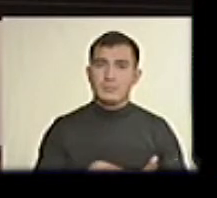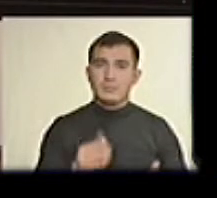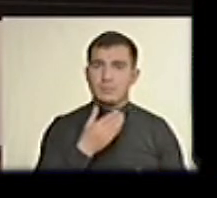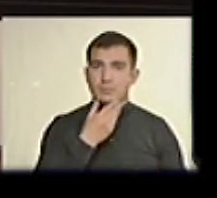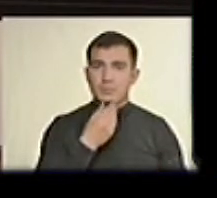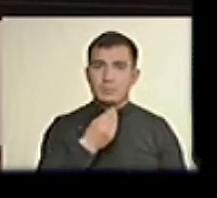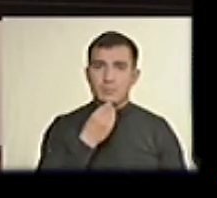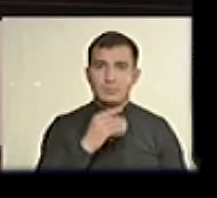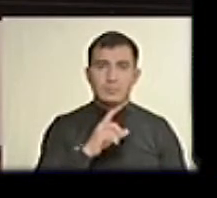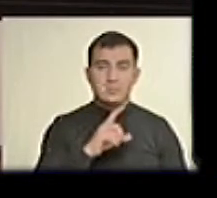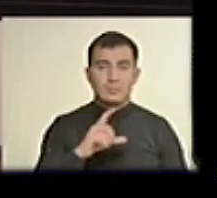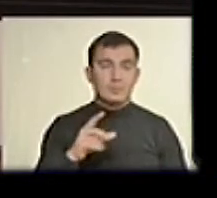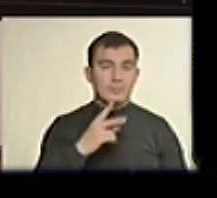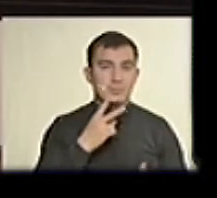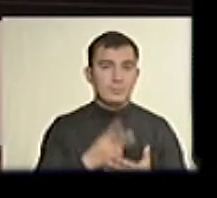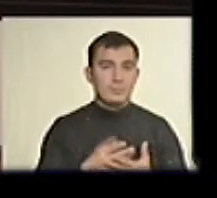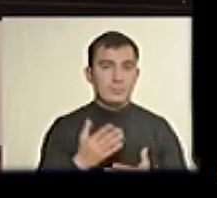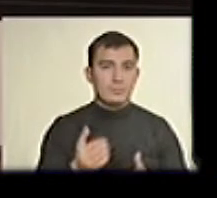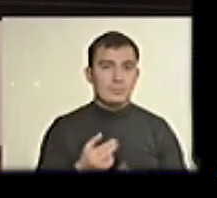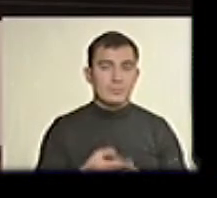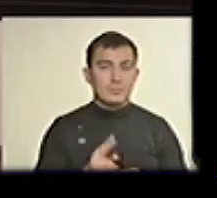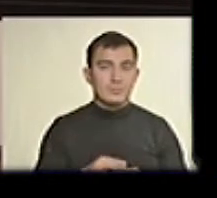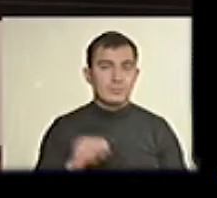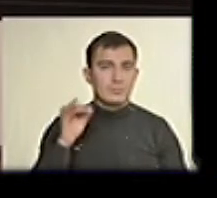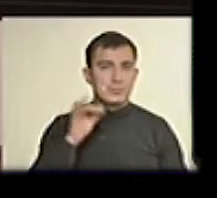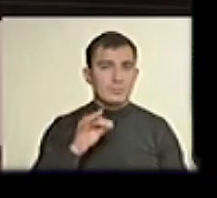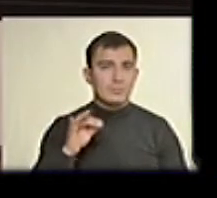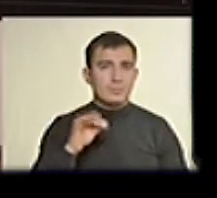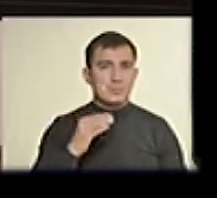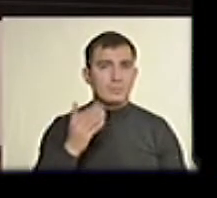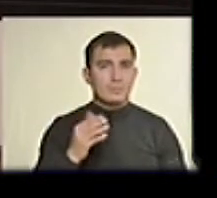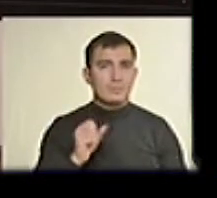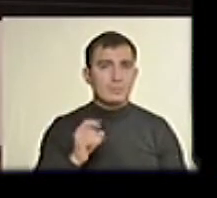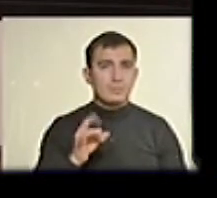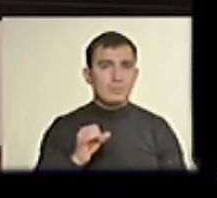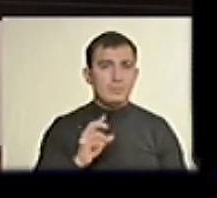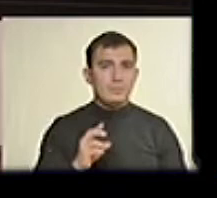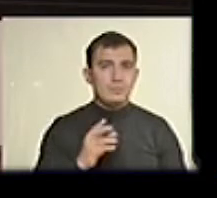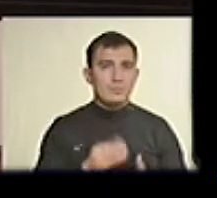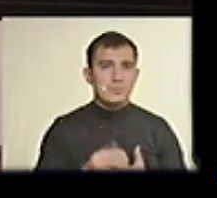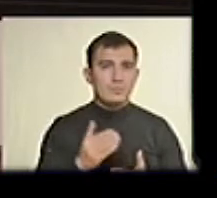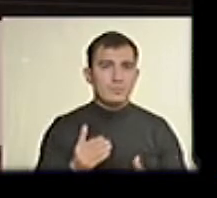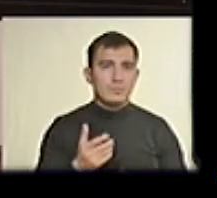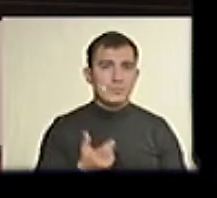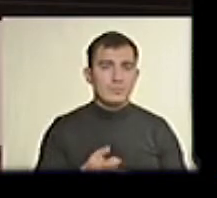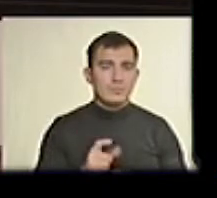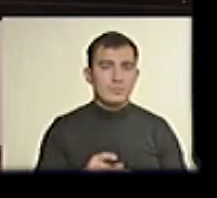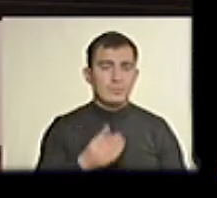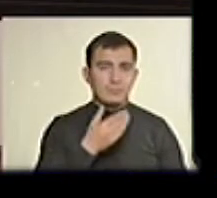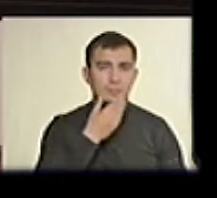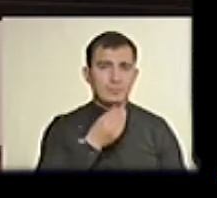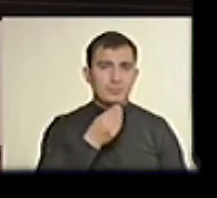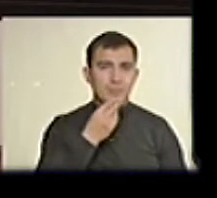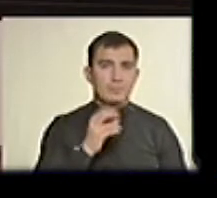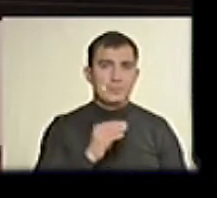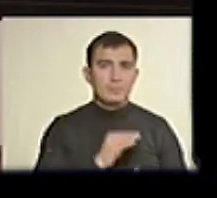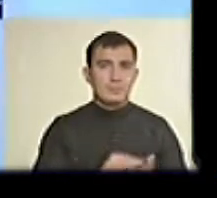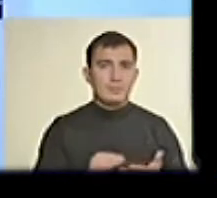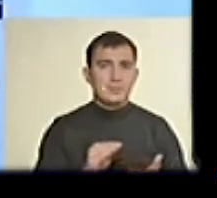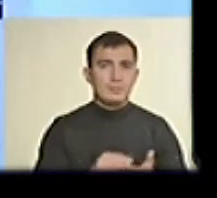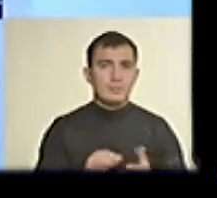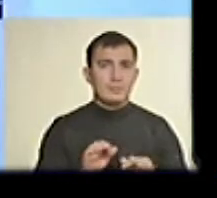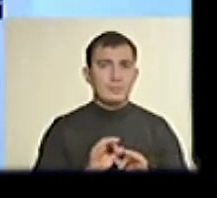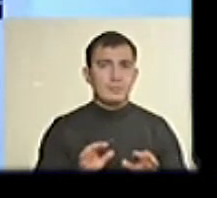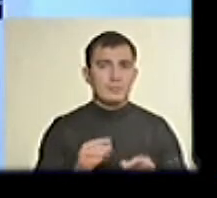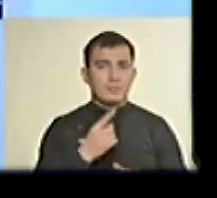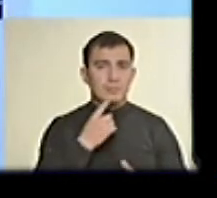bu rasmda ko'rinib turibdiki, o'sha davrdagi xattotlik arab imlosini juda ham chiroyli qilib bayon